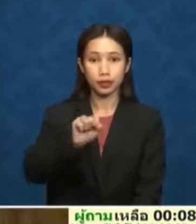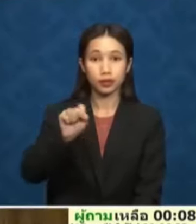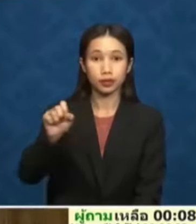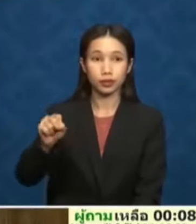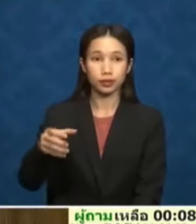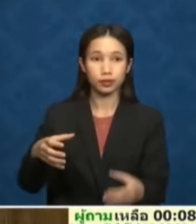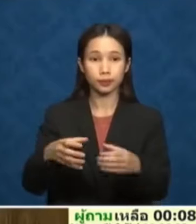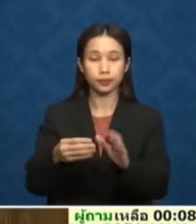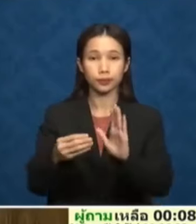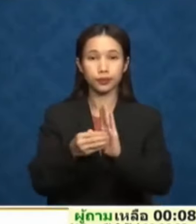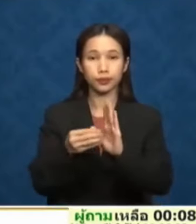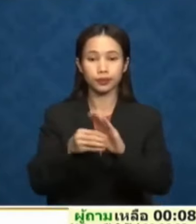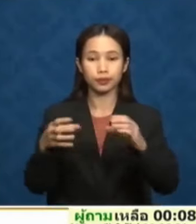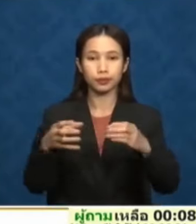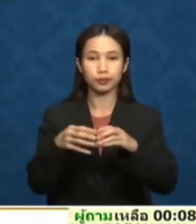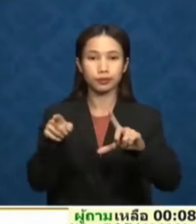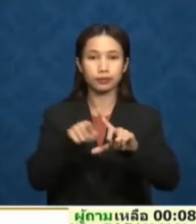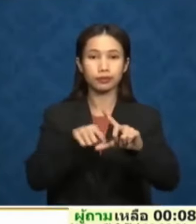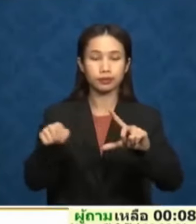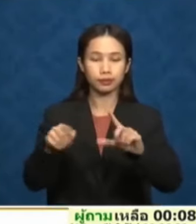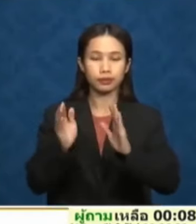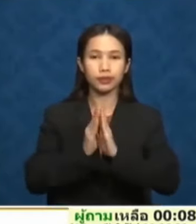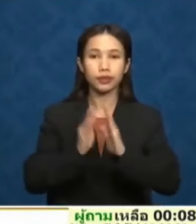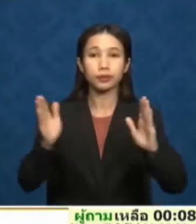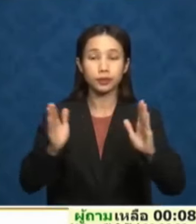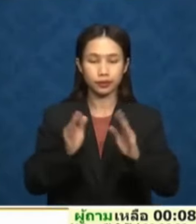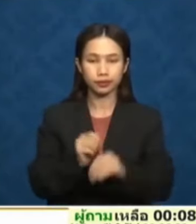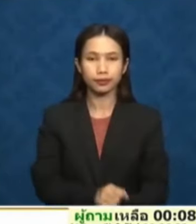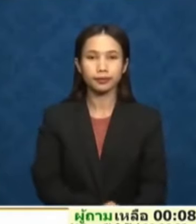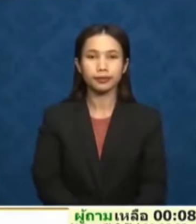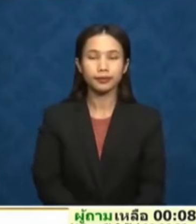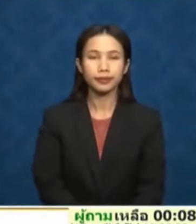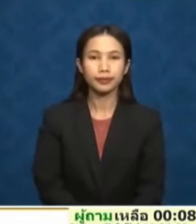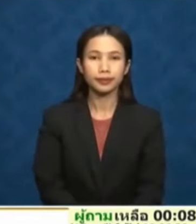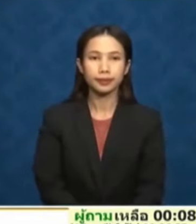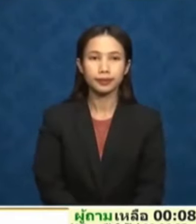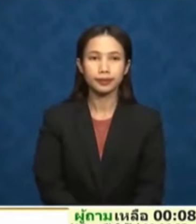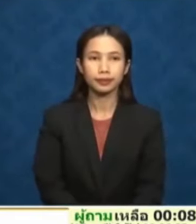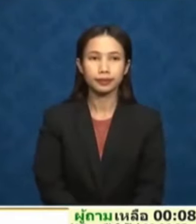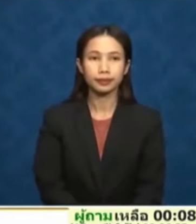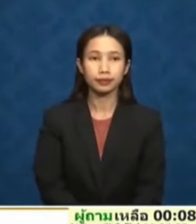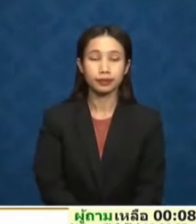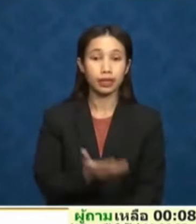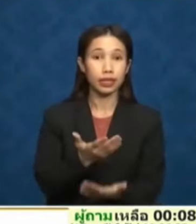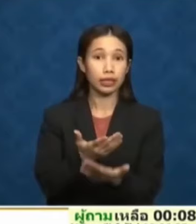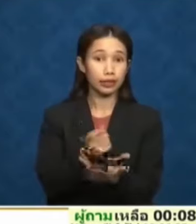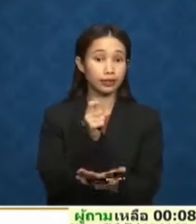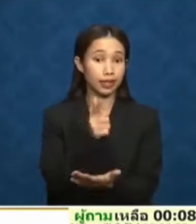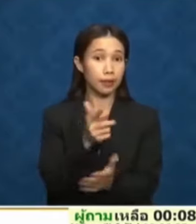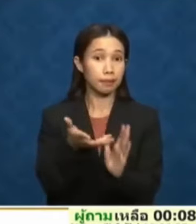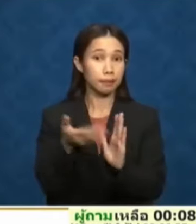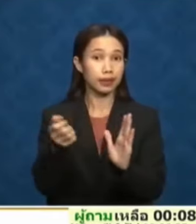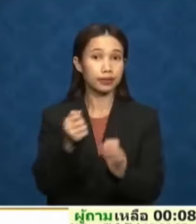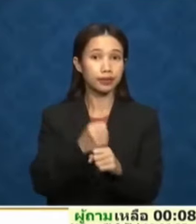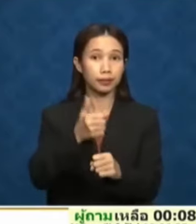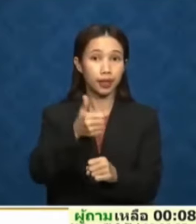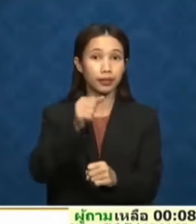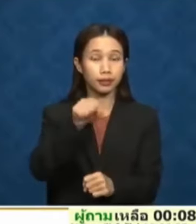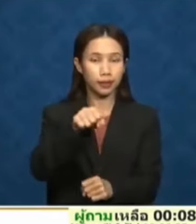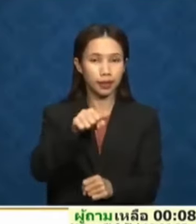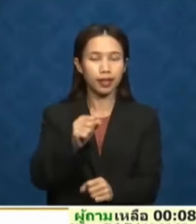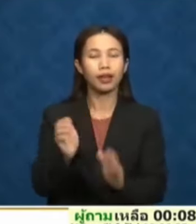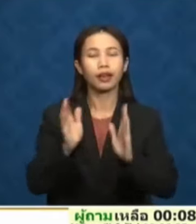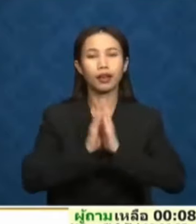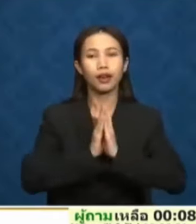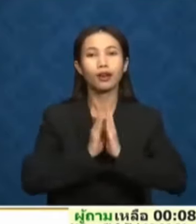ราษฎรกรุงเทพมหานครพรก้าวไกลค่ะขอบพระคุณท่านรัฐมนตรีนะคะสามารถเบิกจ่ายได้เลยใช่มยคะค่ะก็ขอ